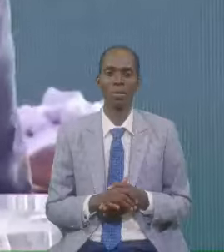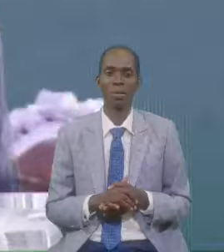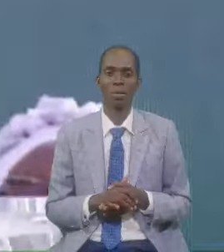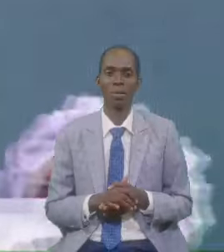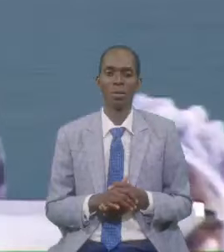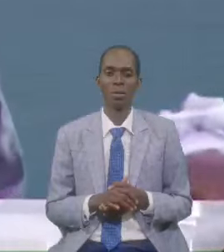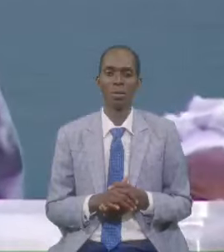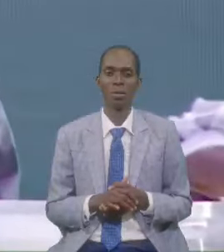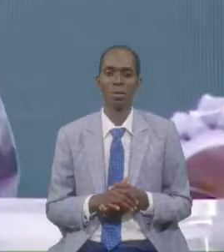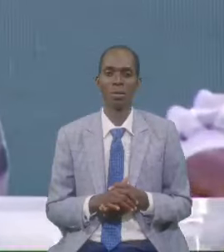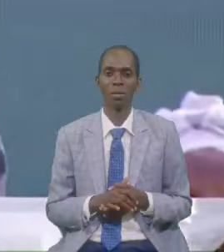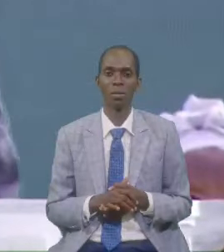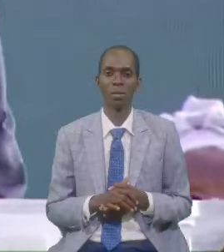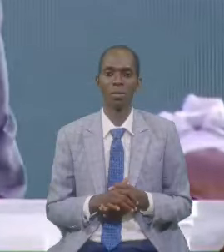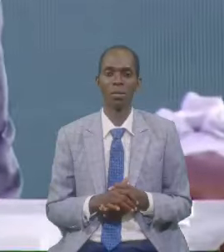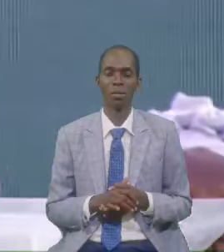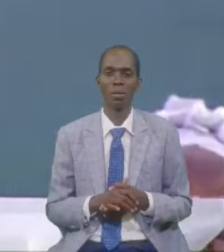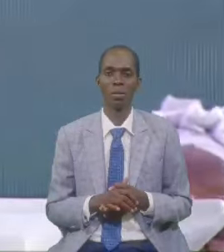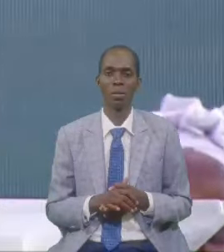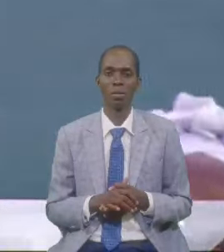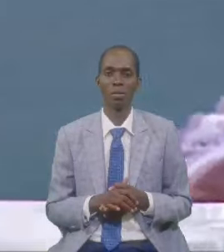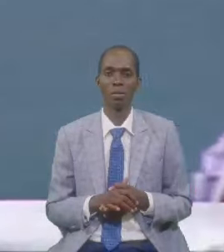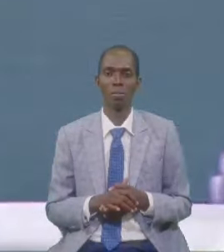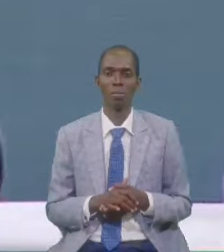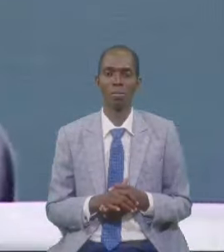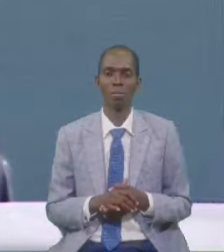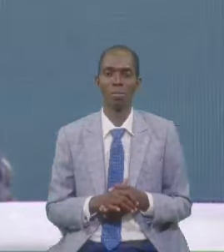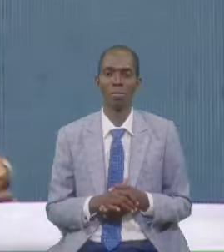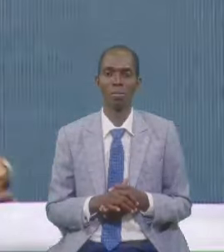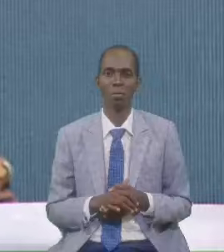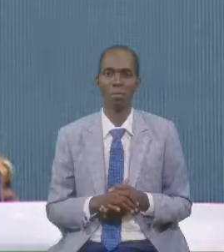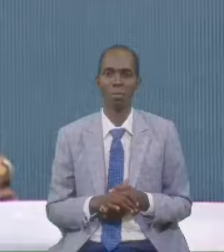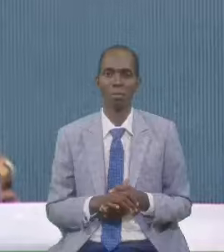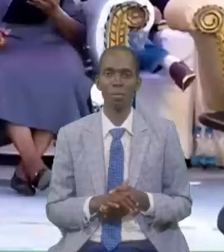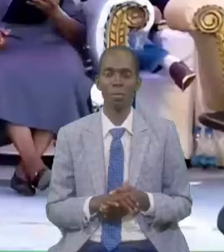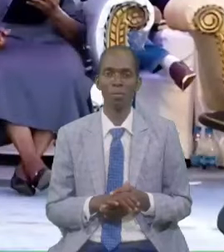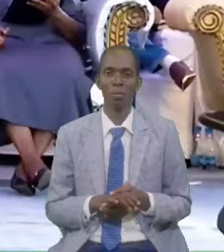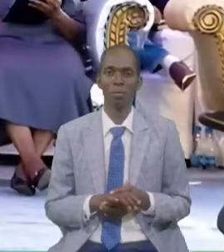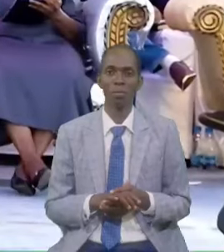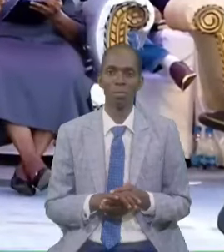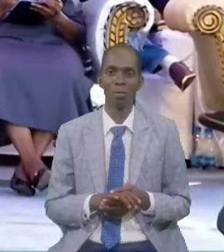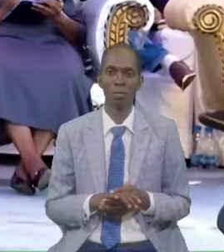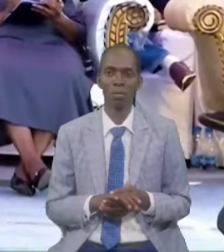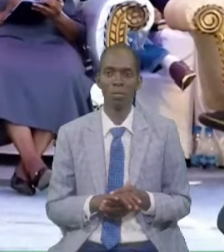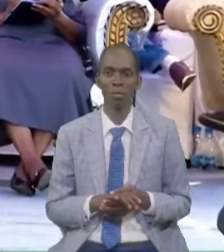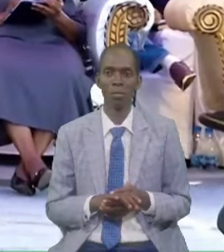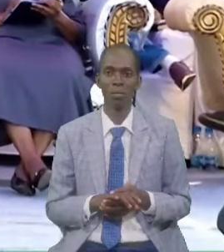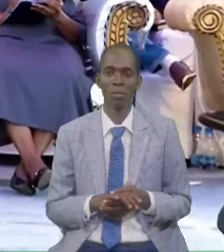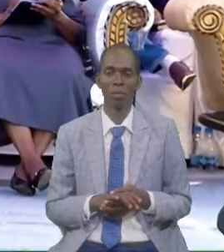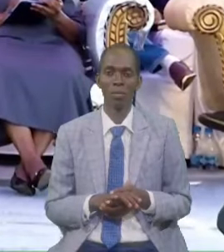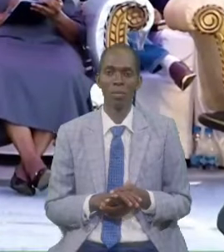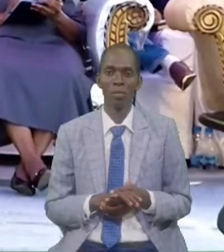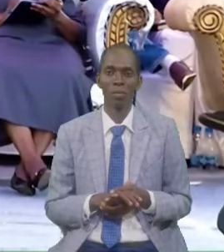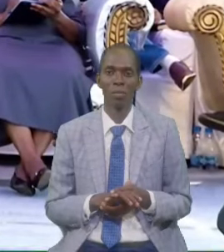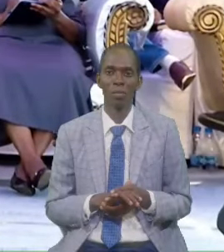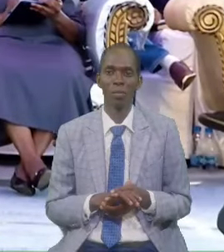గనక గుడ్డు సున్నా లాంటి వాడిని అయితే ఇన్ని సమస్యలు అపవాది నాకు తీసుకురాడు. ఈ యొక్క ముళ్ళని యాజమాన్యం చేసుకోవాలి. మేక్ యువర్